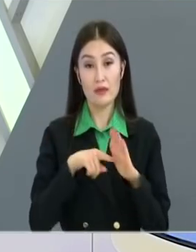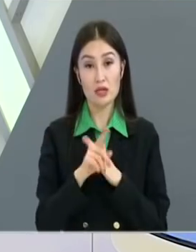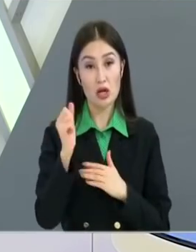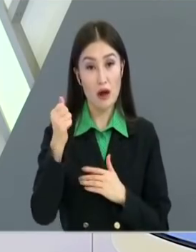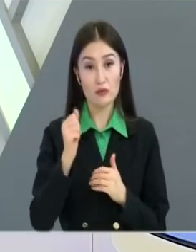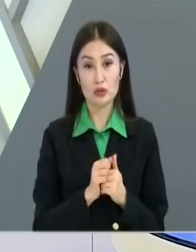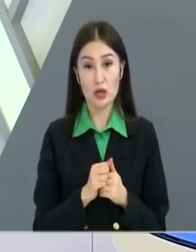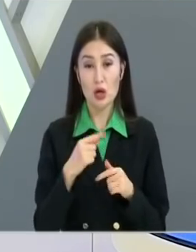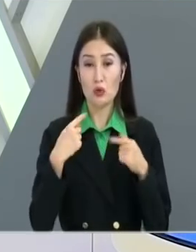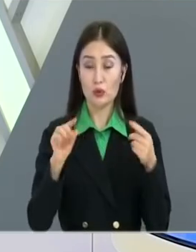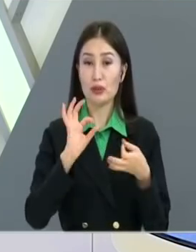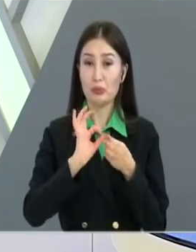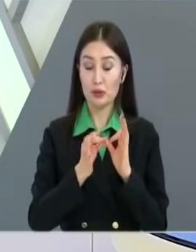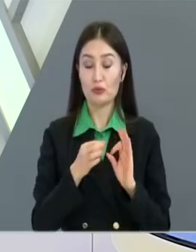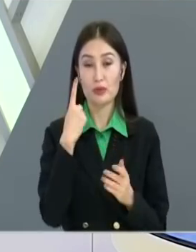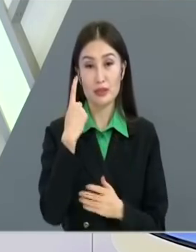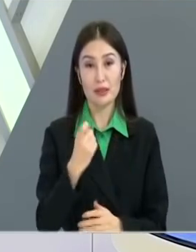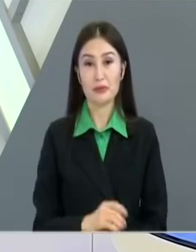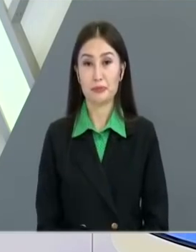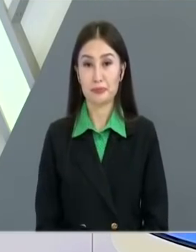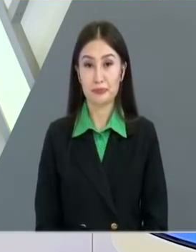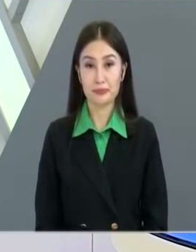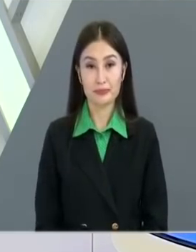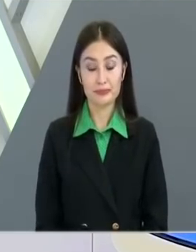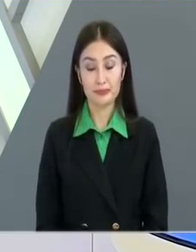августа. Другие подробности сообщит Дамира Базарбаева.